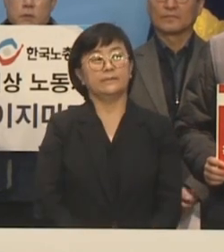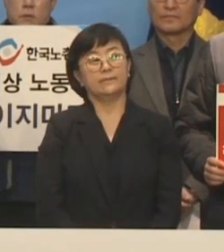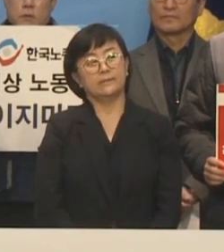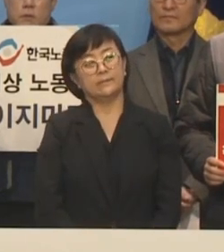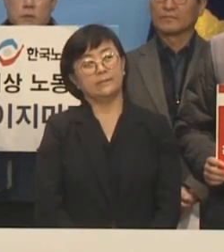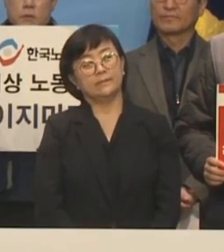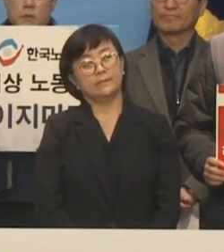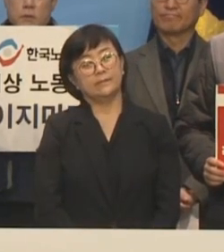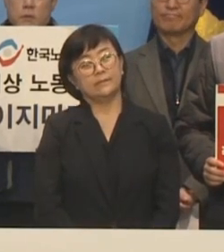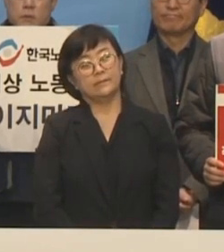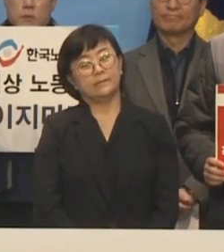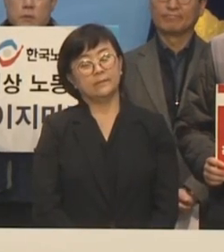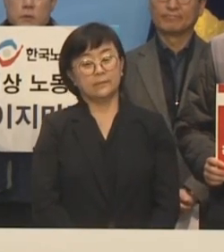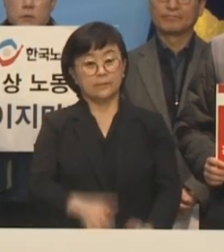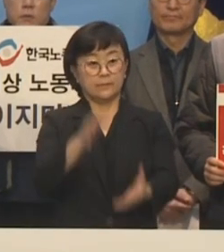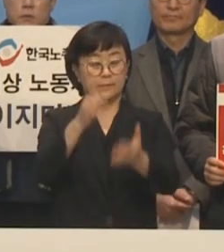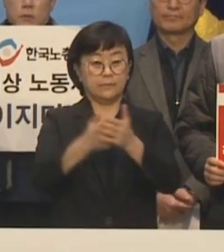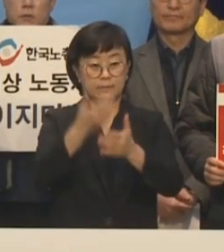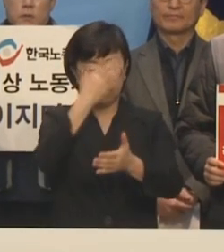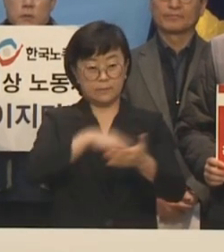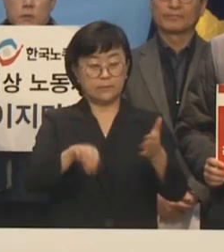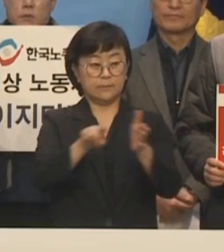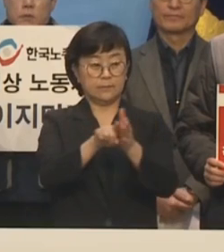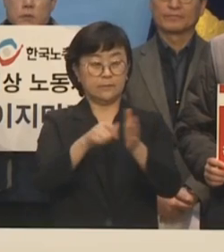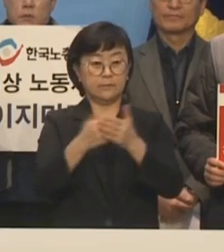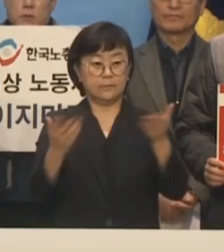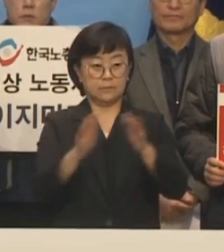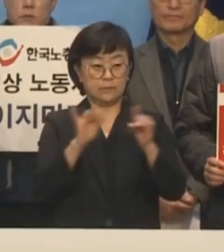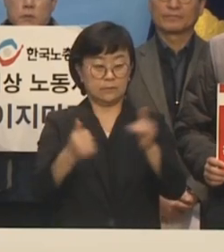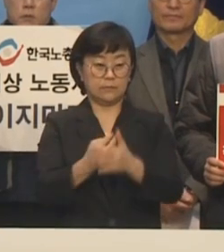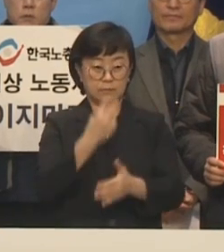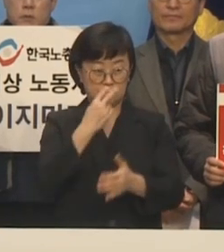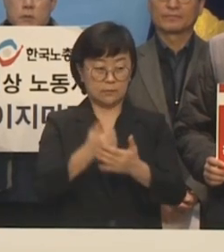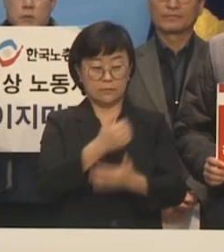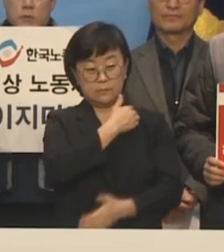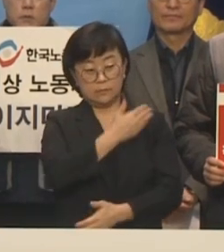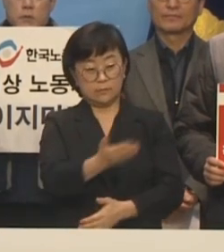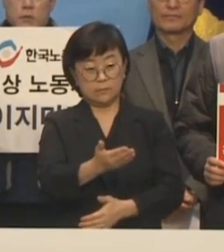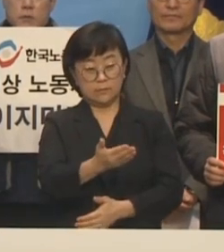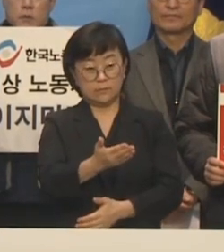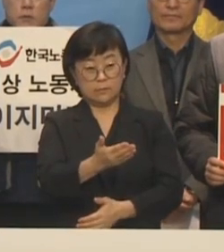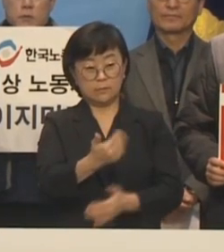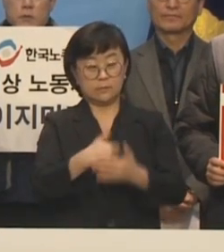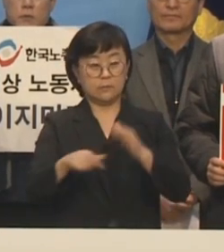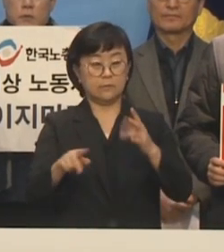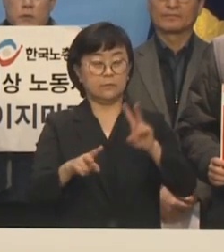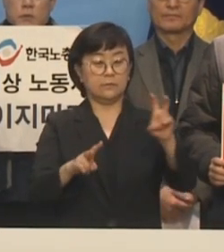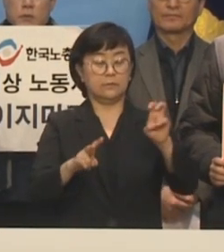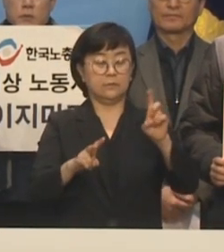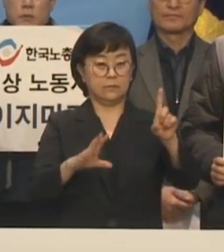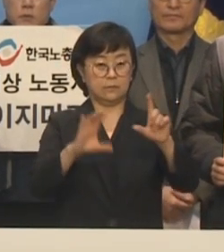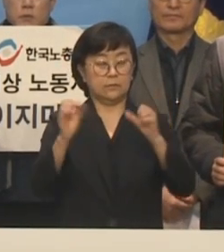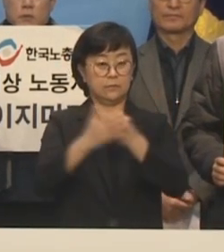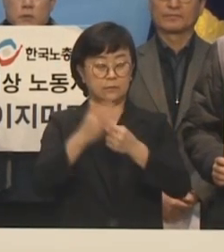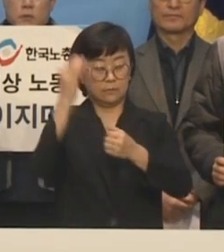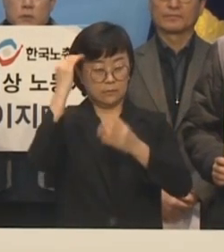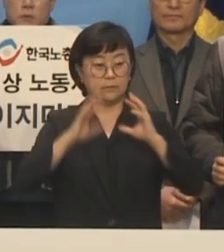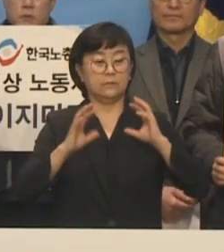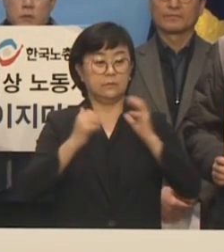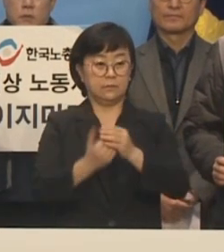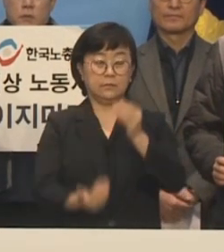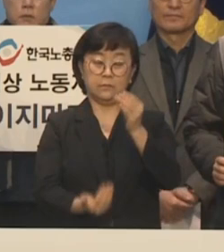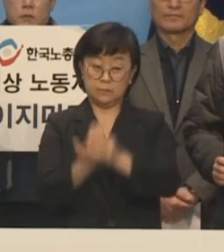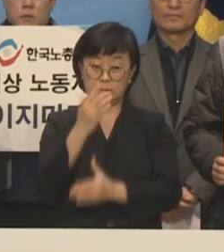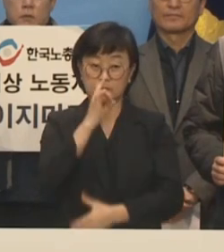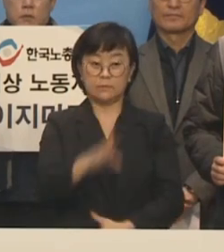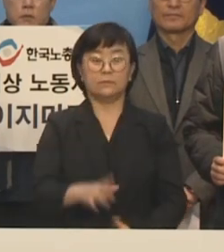자본가의 이익을 위해서 노동자의 목숨을 내놓으라는 것은 21세기 대한민국에서 결코 있어서는